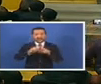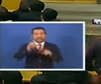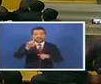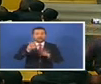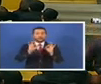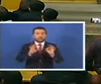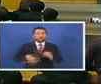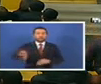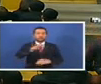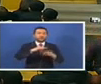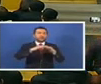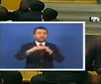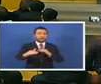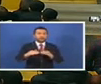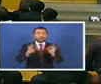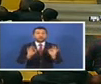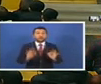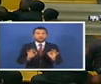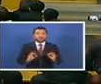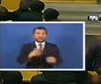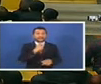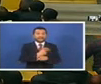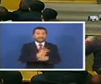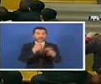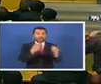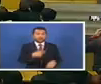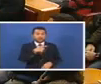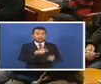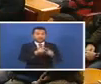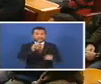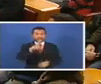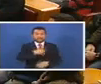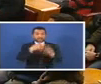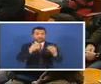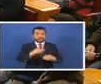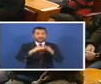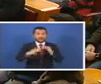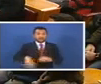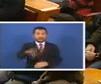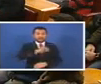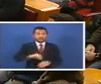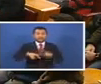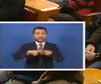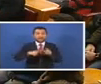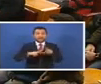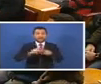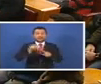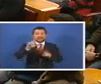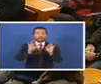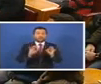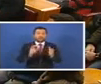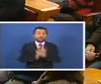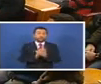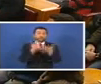dünyadaki bütün halklar, özellikle tehdit altında dile sahip olan halkların ana dil gününü